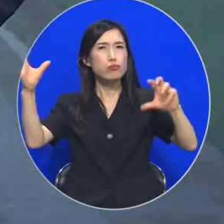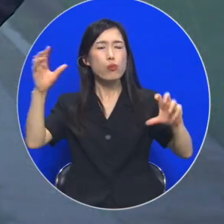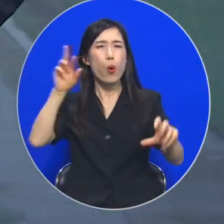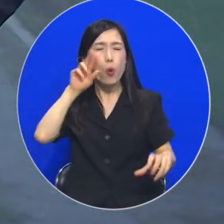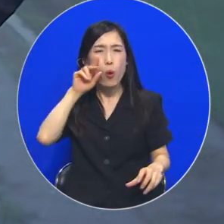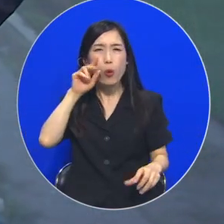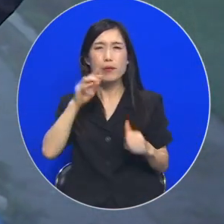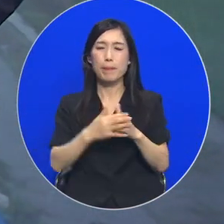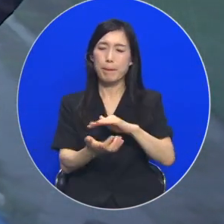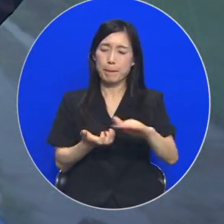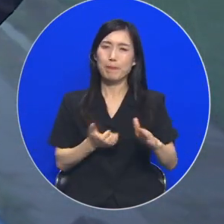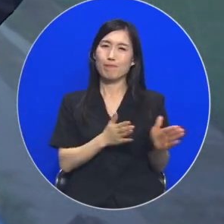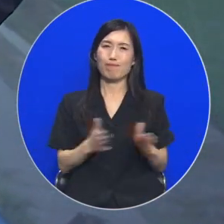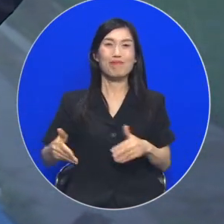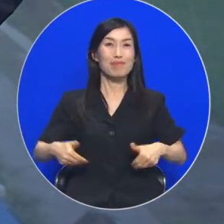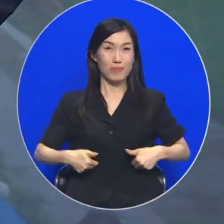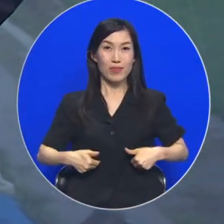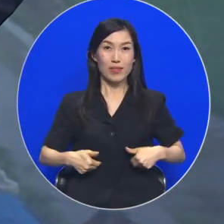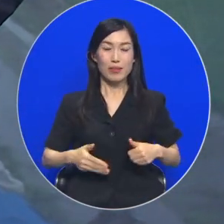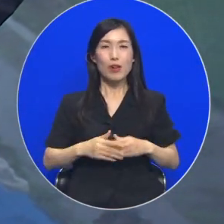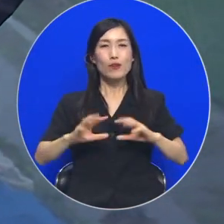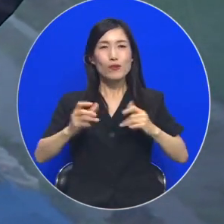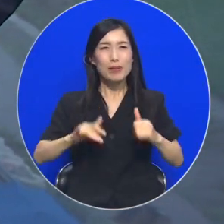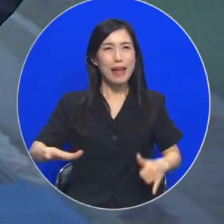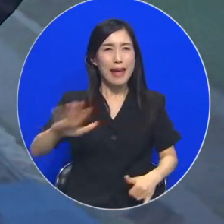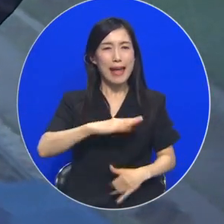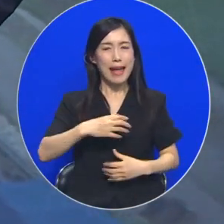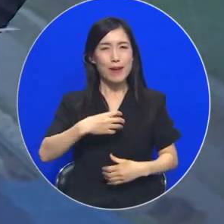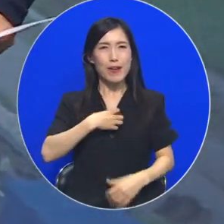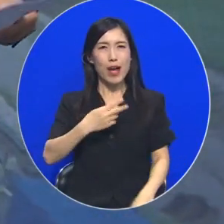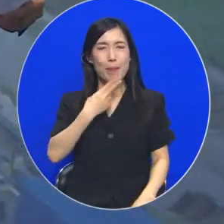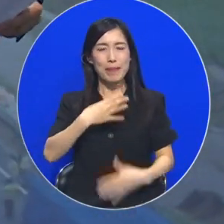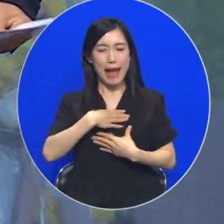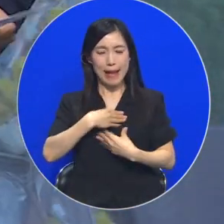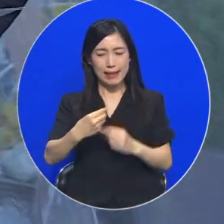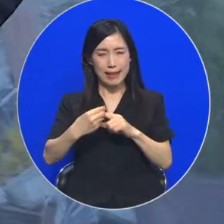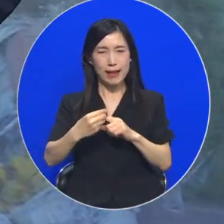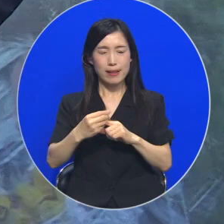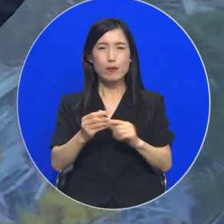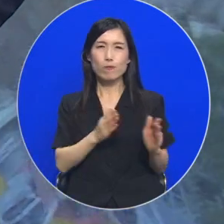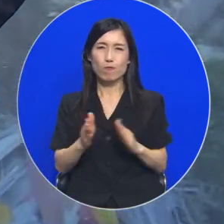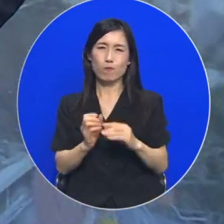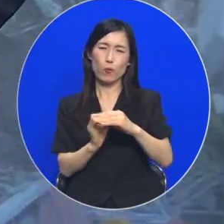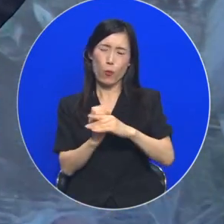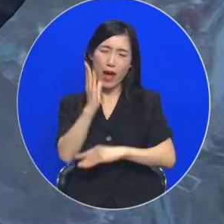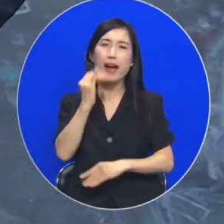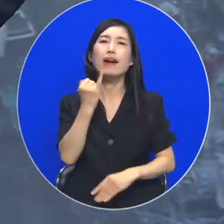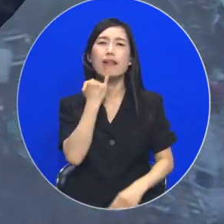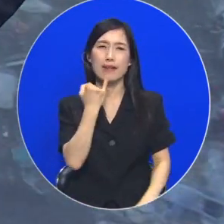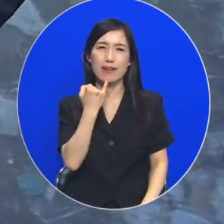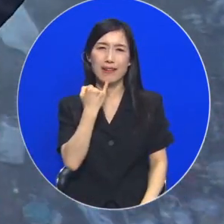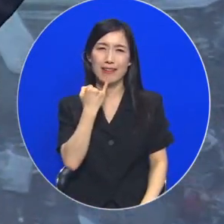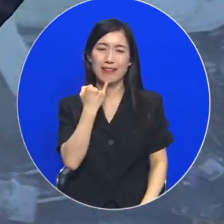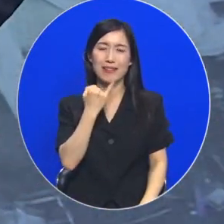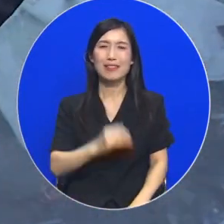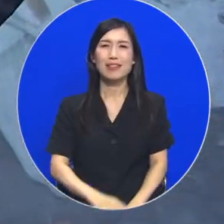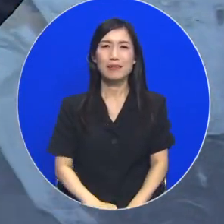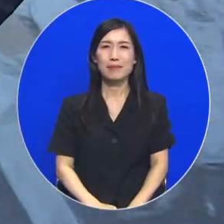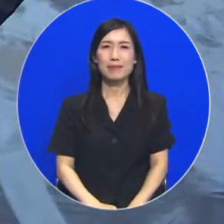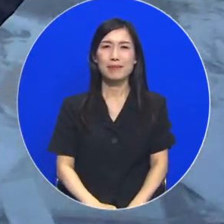변화의 대비해야 하는 시대 국민의 안전에 관한 과잉 대응이 정책의 기본이 되기를 기대해